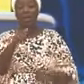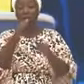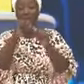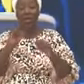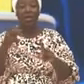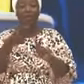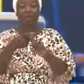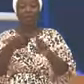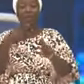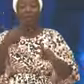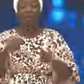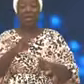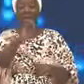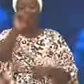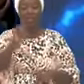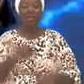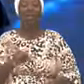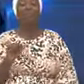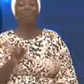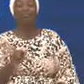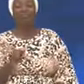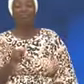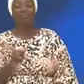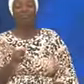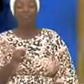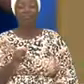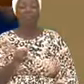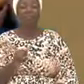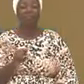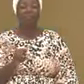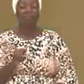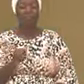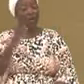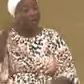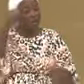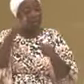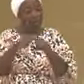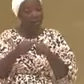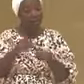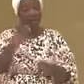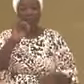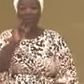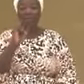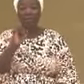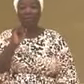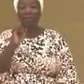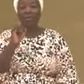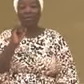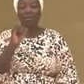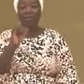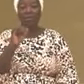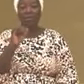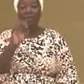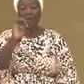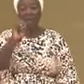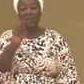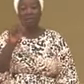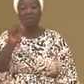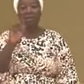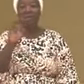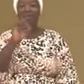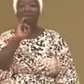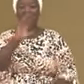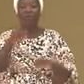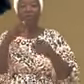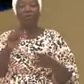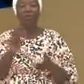l'éternel rappelez-vous aisé qu'il nous donne le ministère